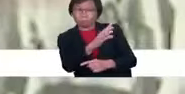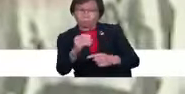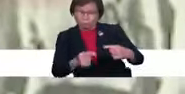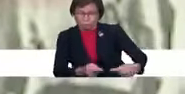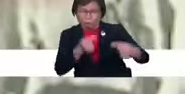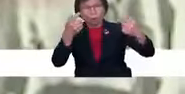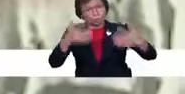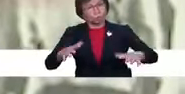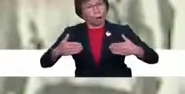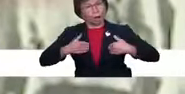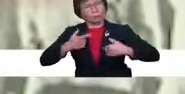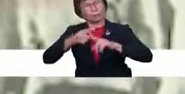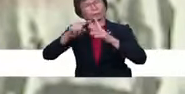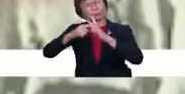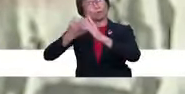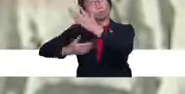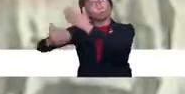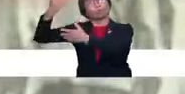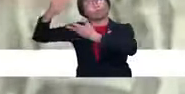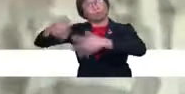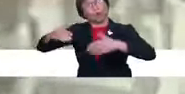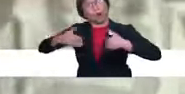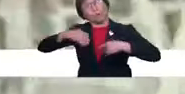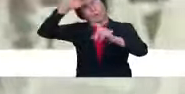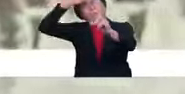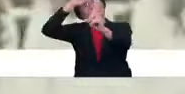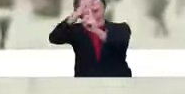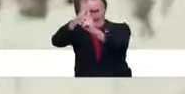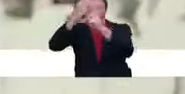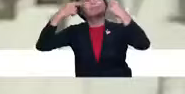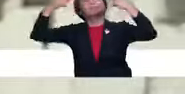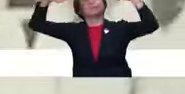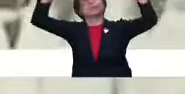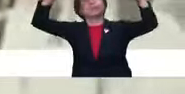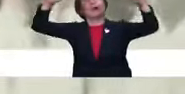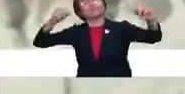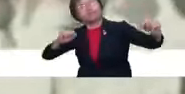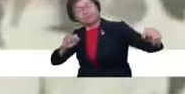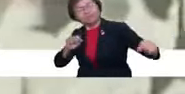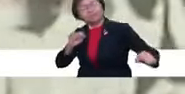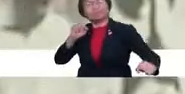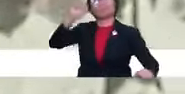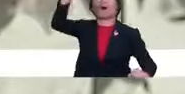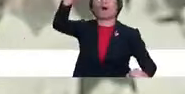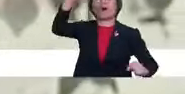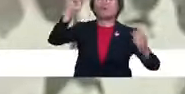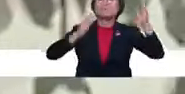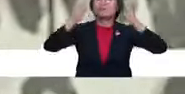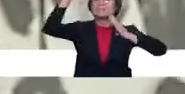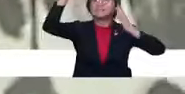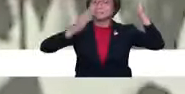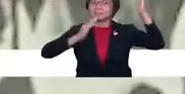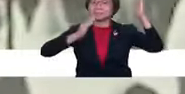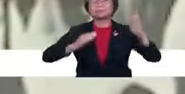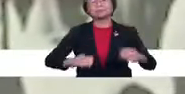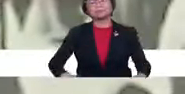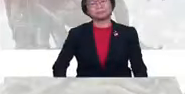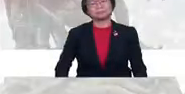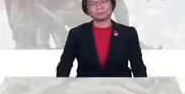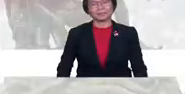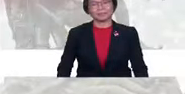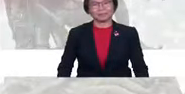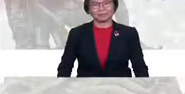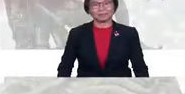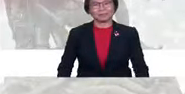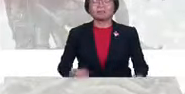telah wujud sejak dahulu lagi dengan matlamat mencapai kemerdekaan tanah air Hai